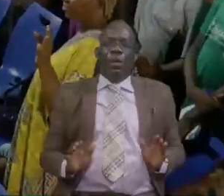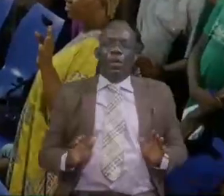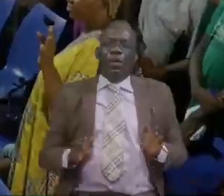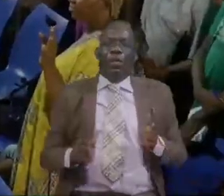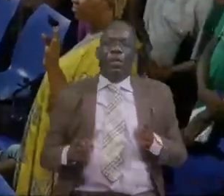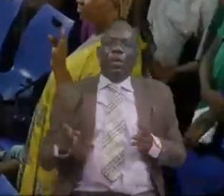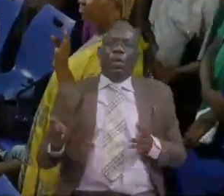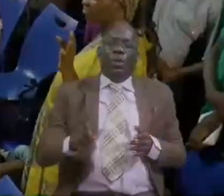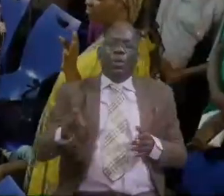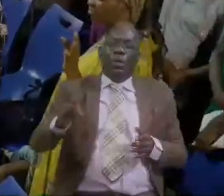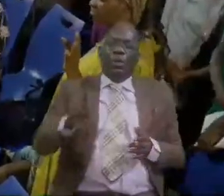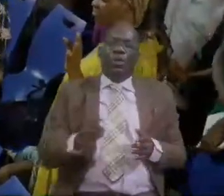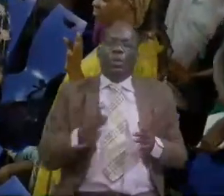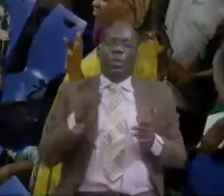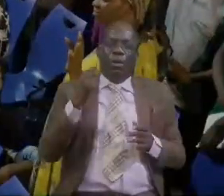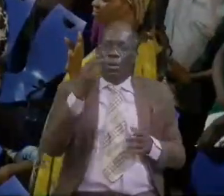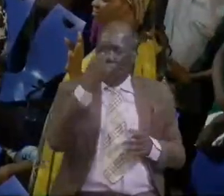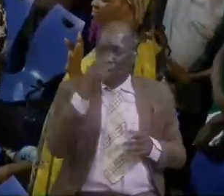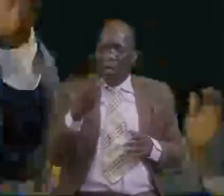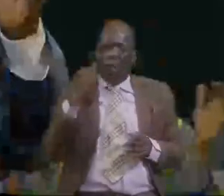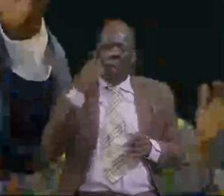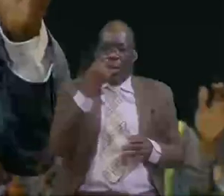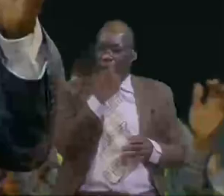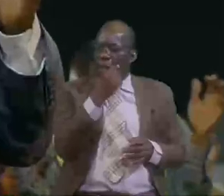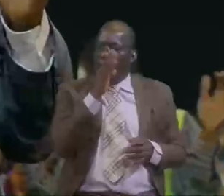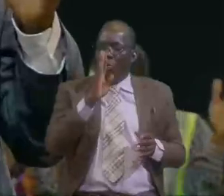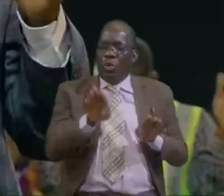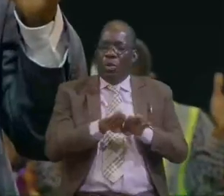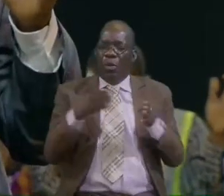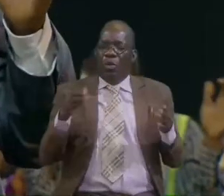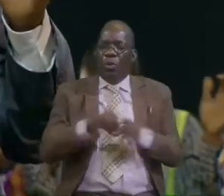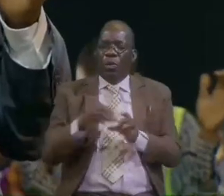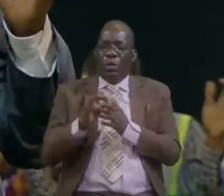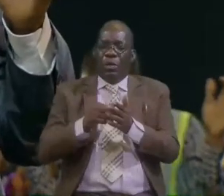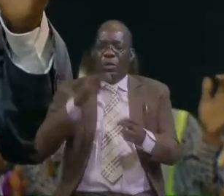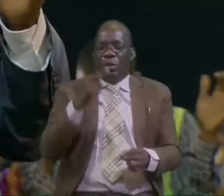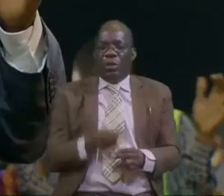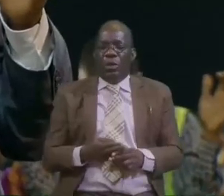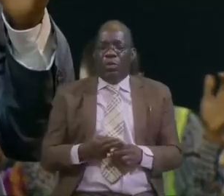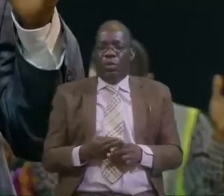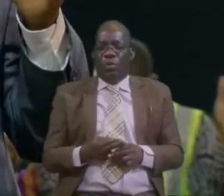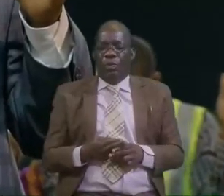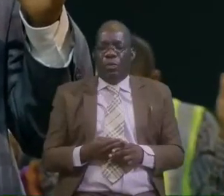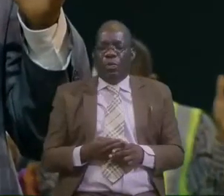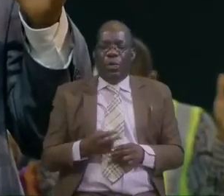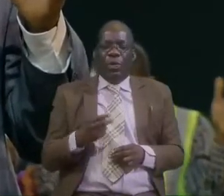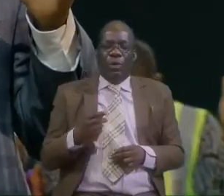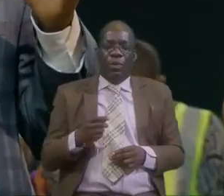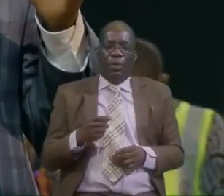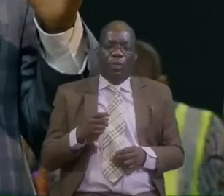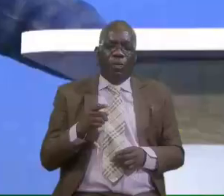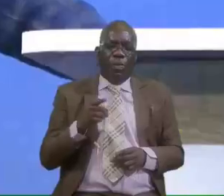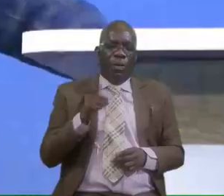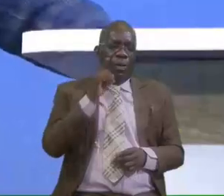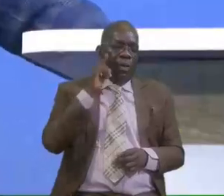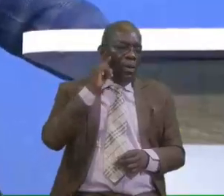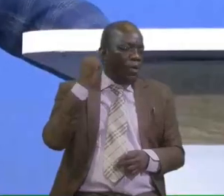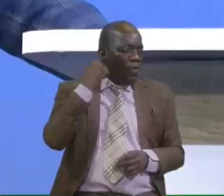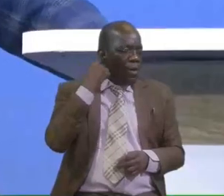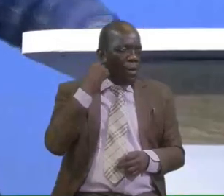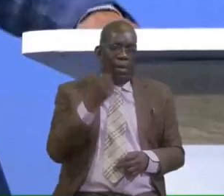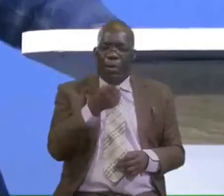que ces yeux aveugles soient ouverts au nom de Jésus. Oreilles sourdes, langue